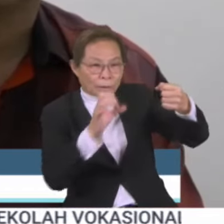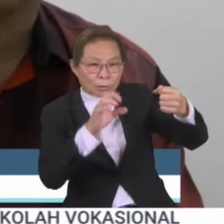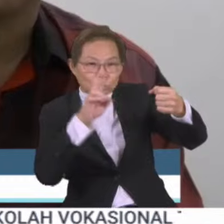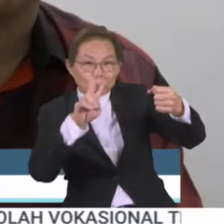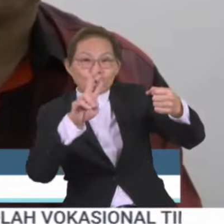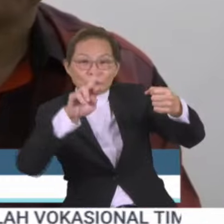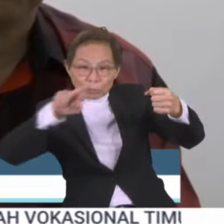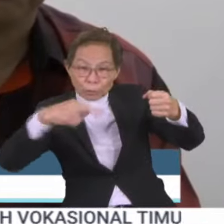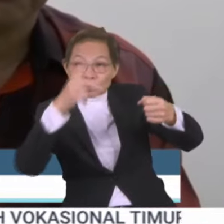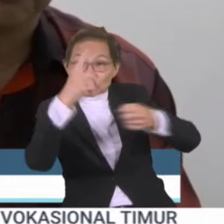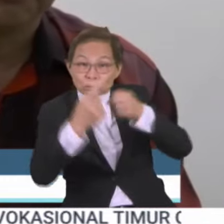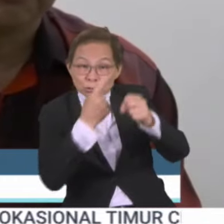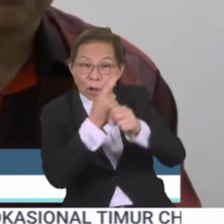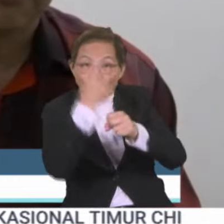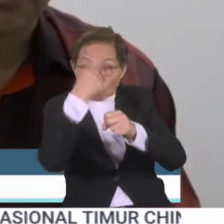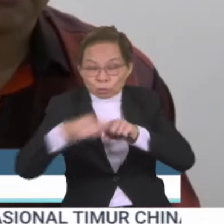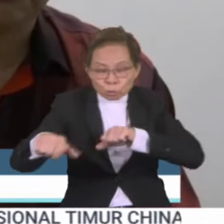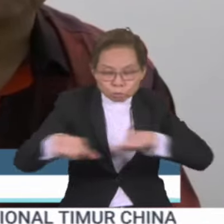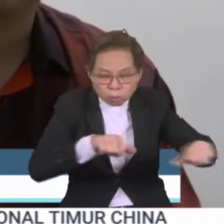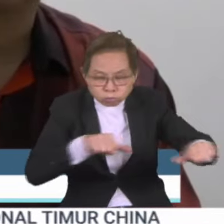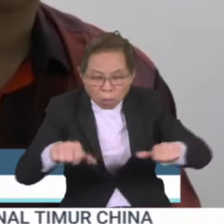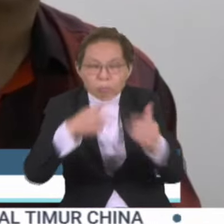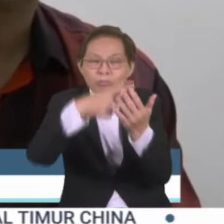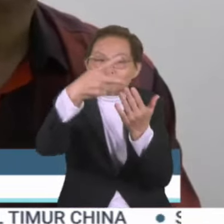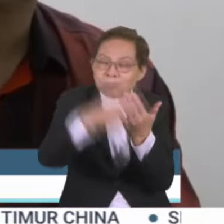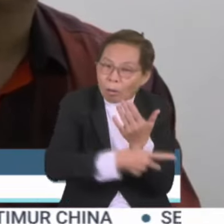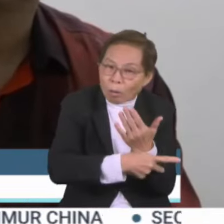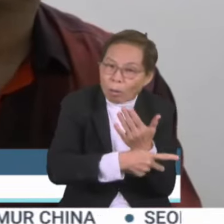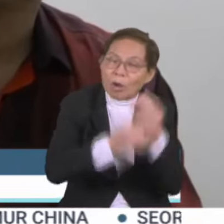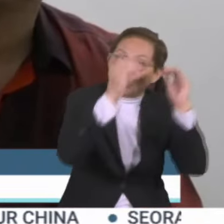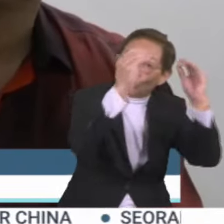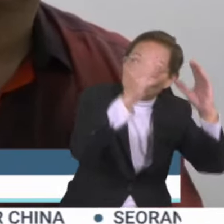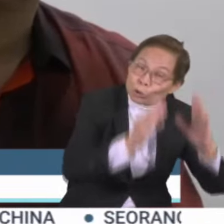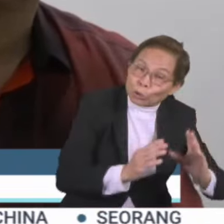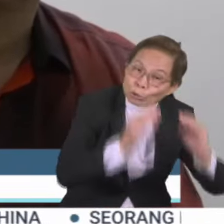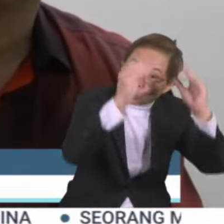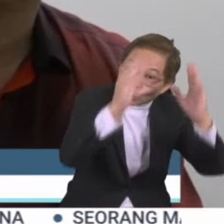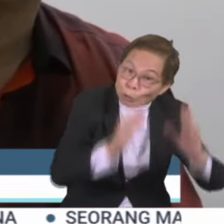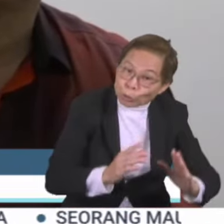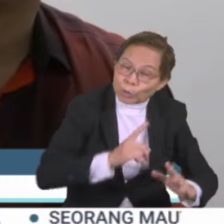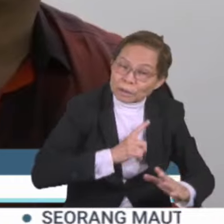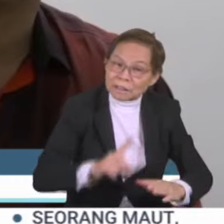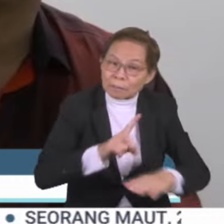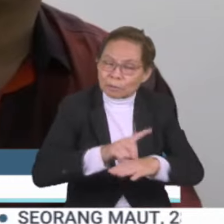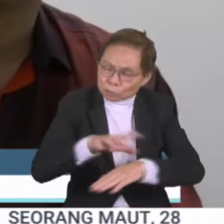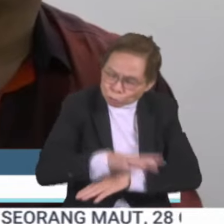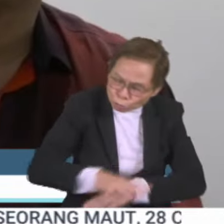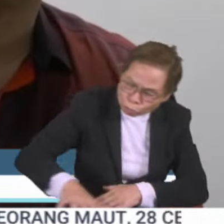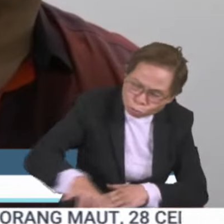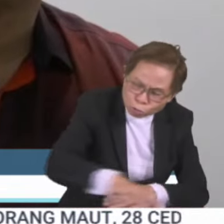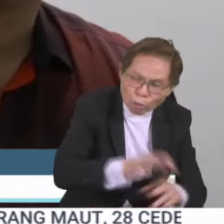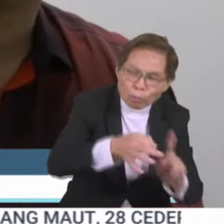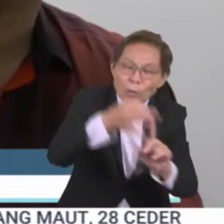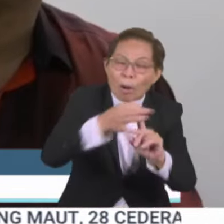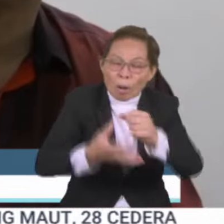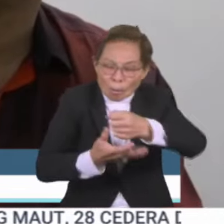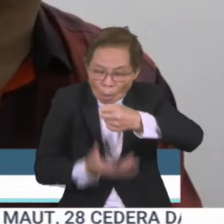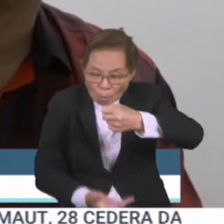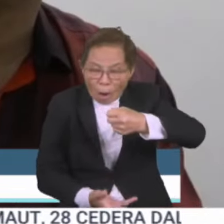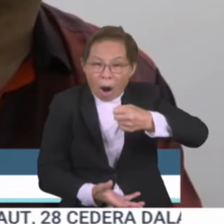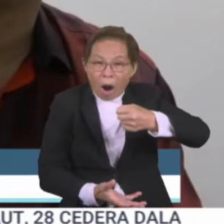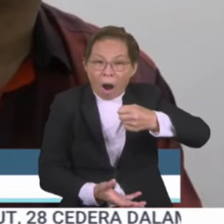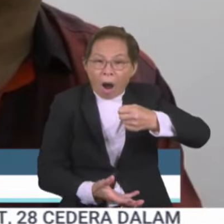setahun bagi mengimarahkan program-program kepada guru-guru takmir di seluruh negeri Pulau Pinang dengan peruntukan daripada